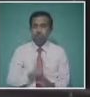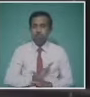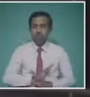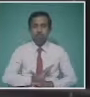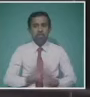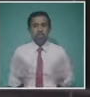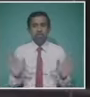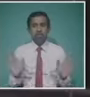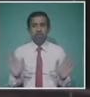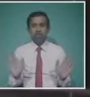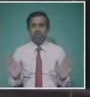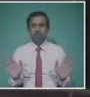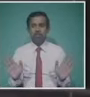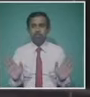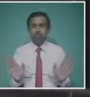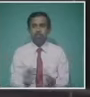නැහැ